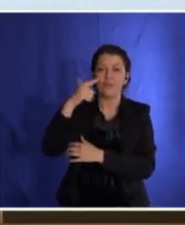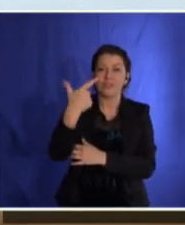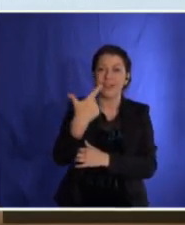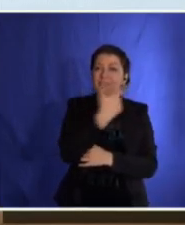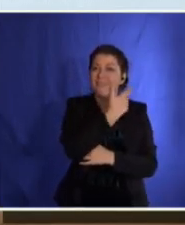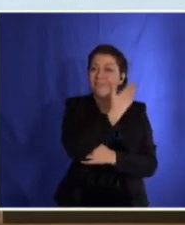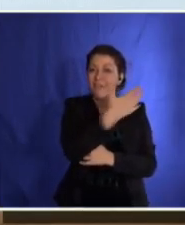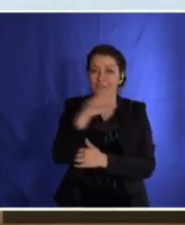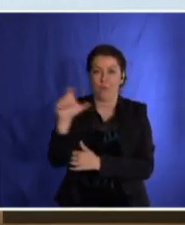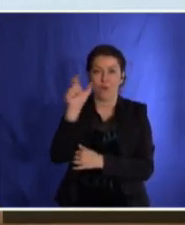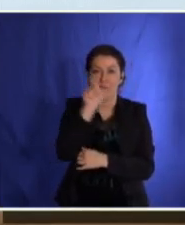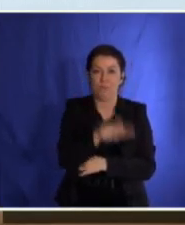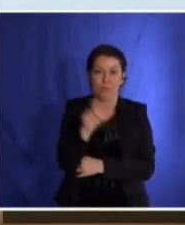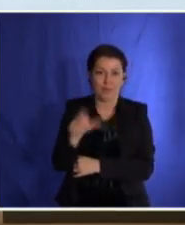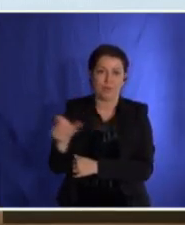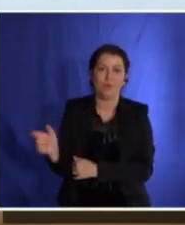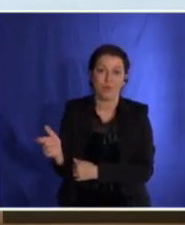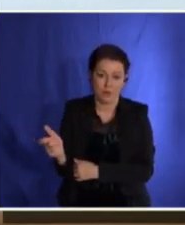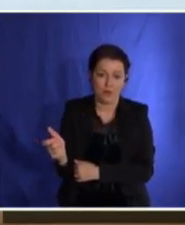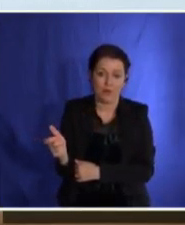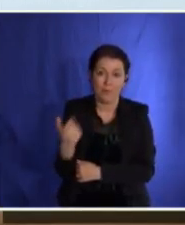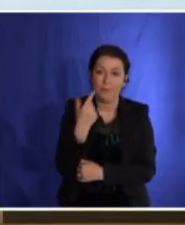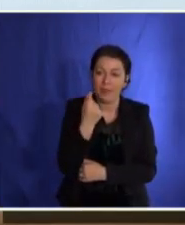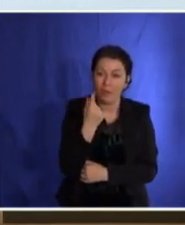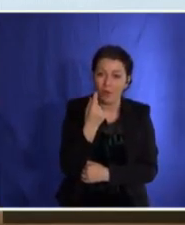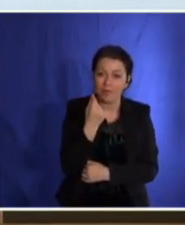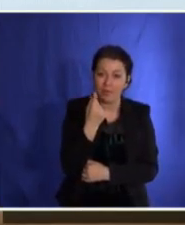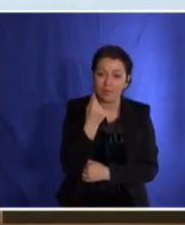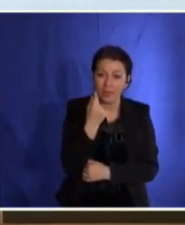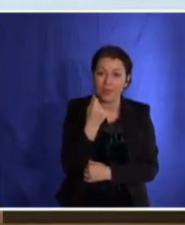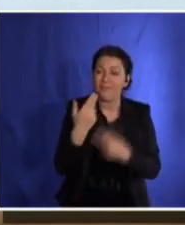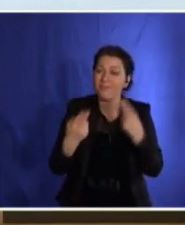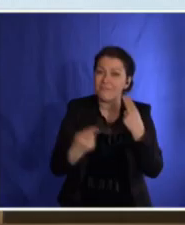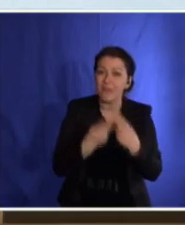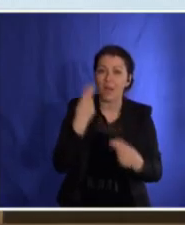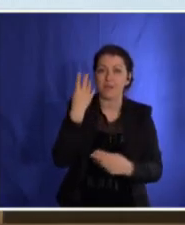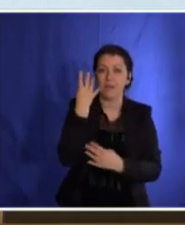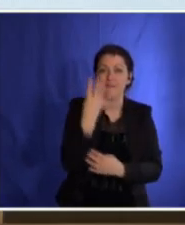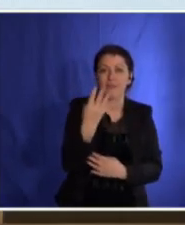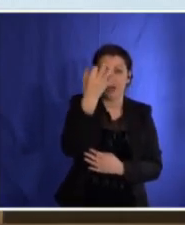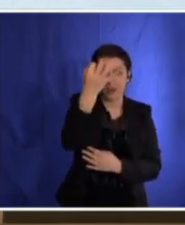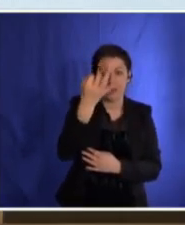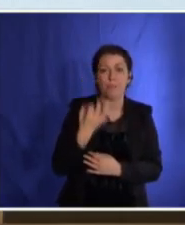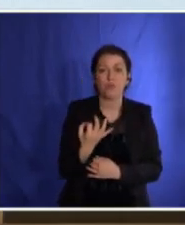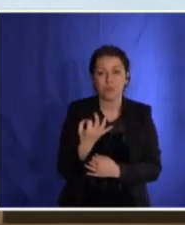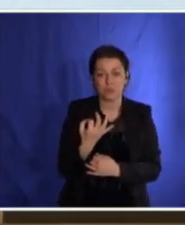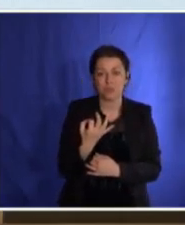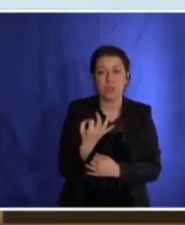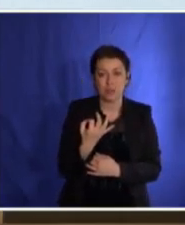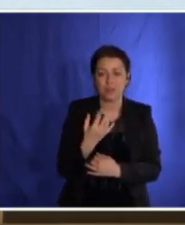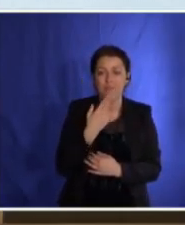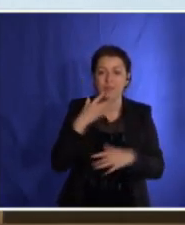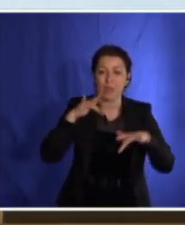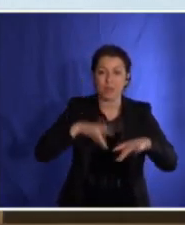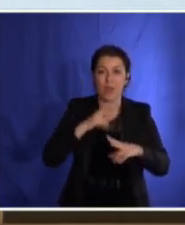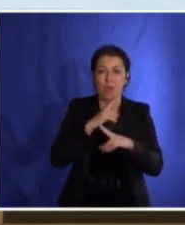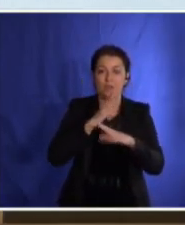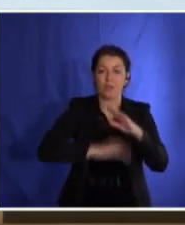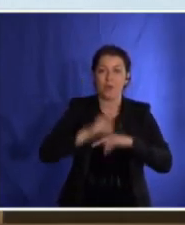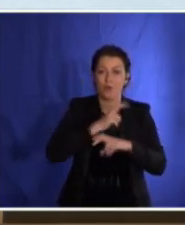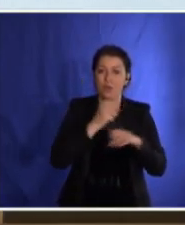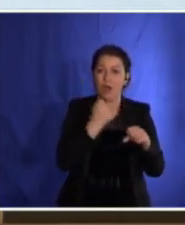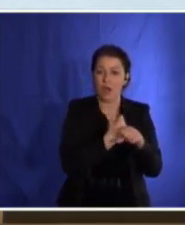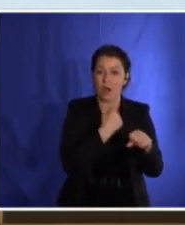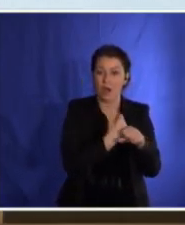225.500 Menschen. Das sind fast 40% aller, die in Niederösterreich beschäftigt sind.